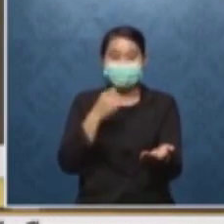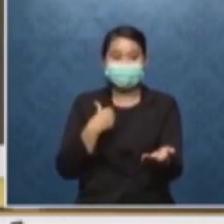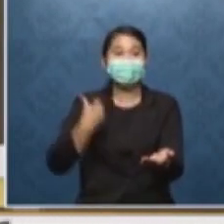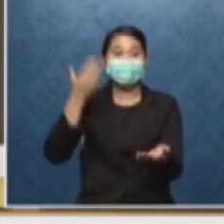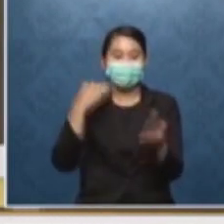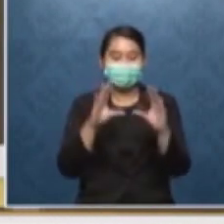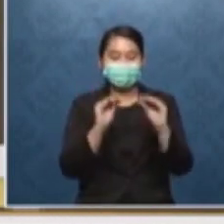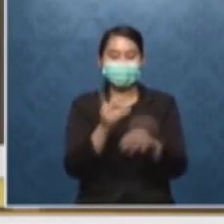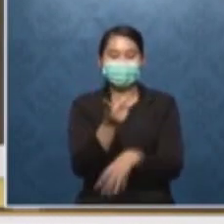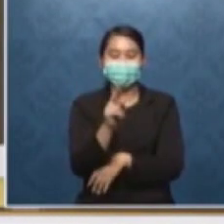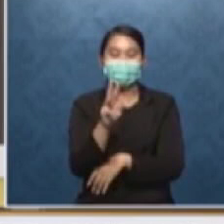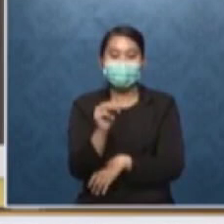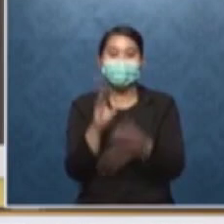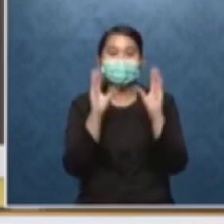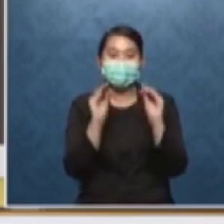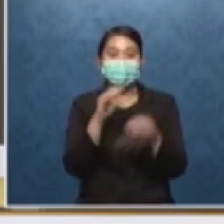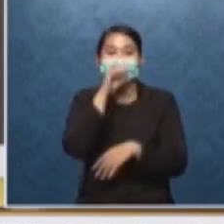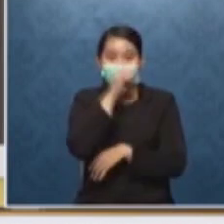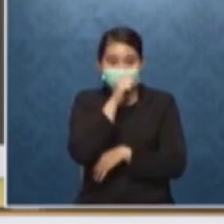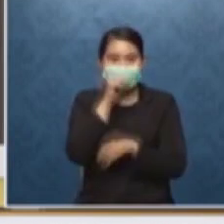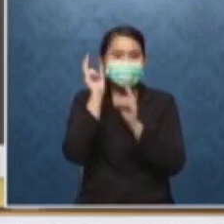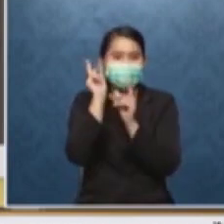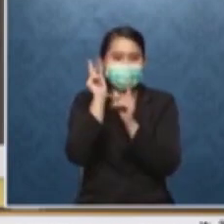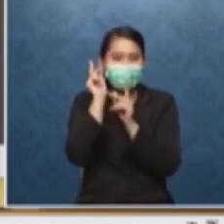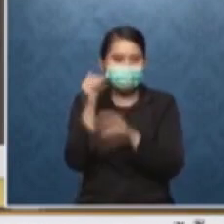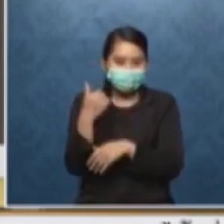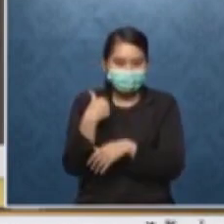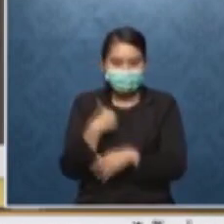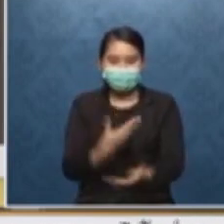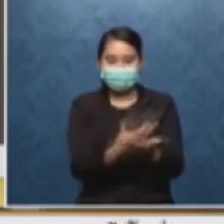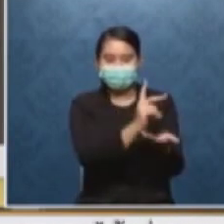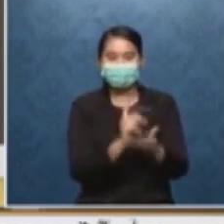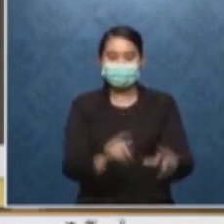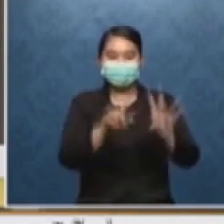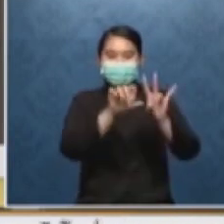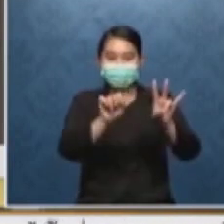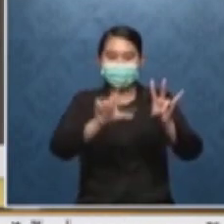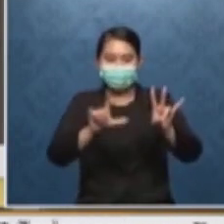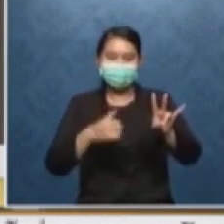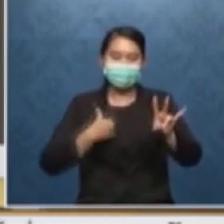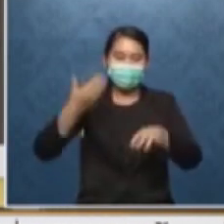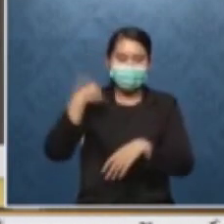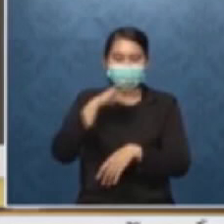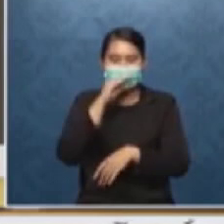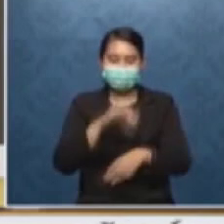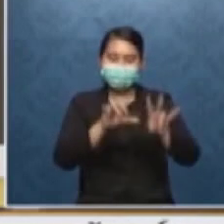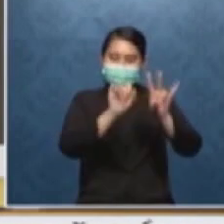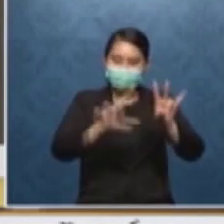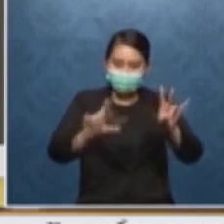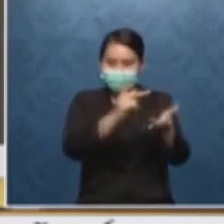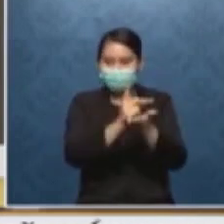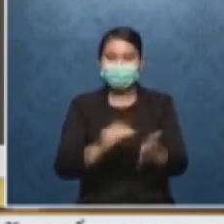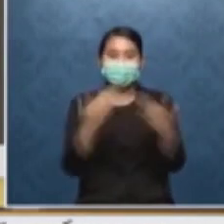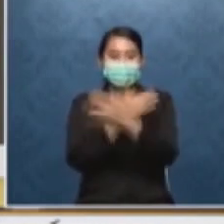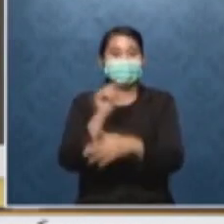ที่ผ่านมาก็ประชุมกันลับๆมีกระแสข่าวออกมาตอนแรกบอกจะผู้ 7แสนล้านภายในอาทิตย์นู้นอาทิตย์นี้สุดท้ายเปลี่ยน